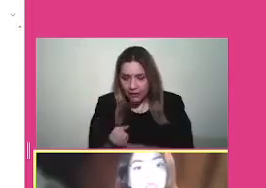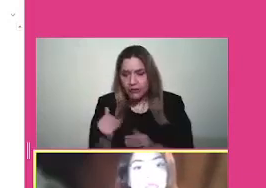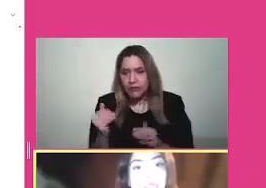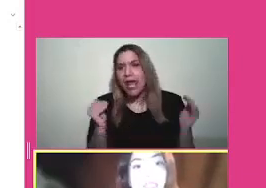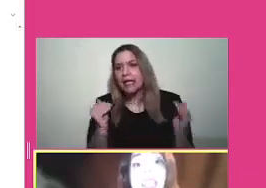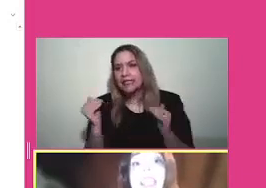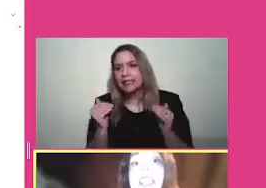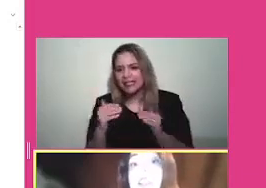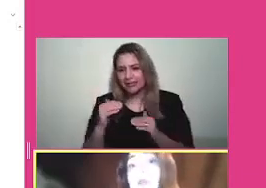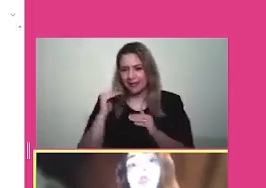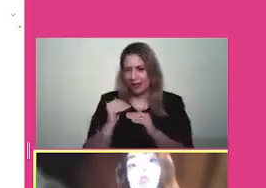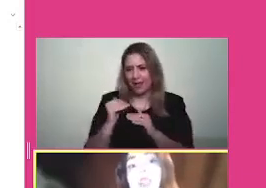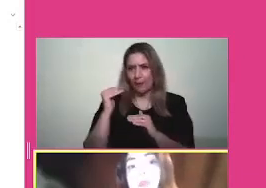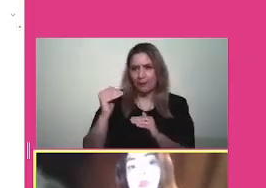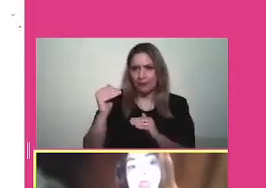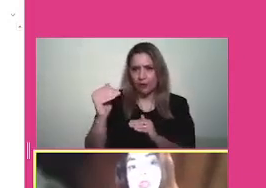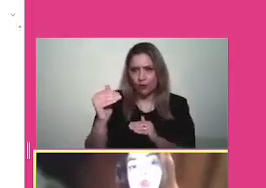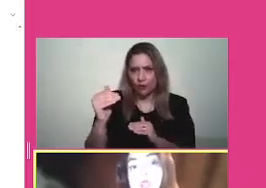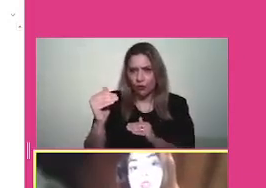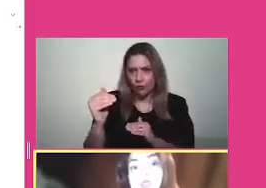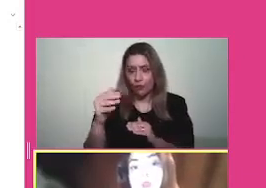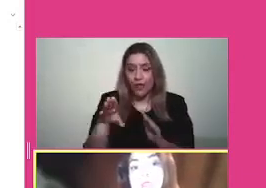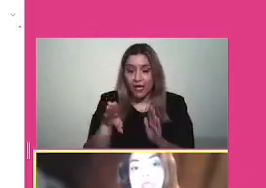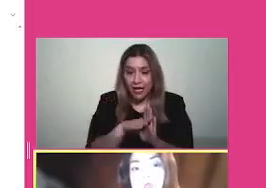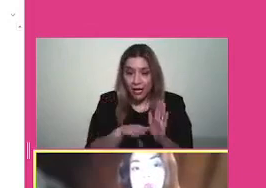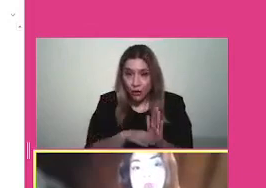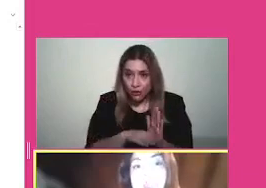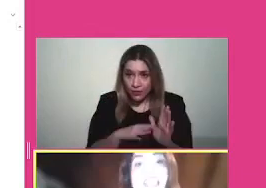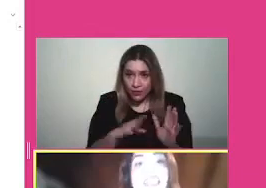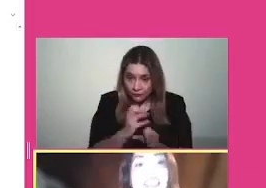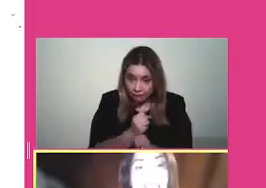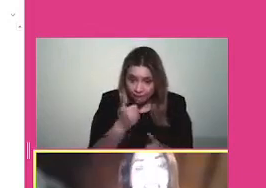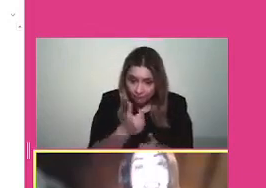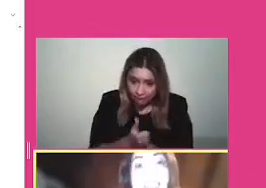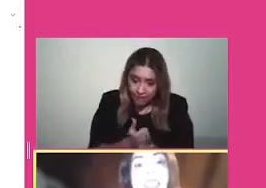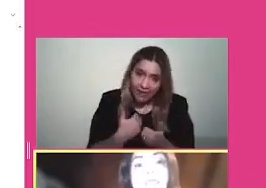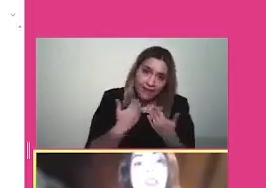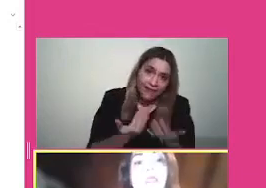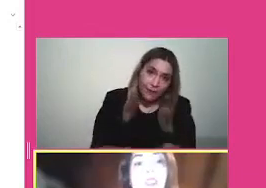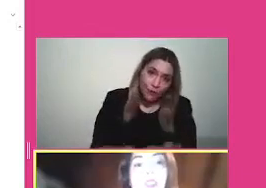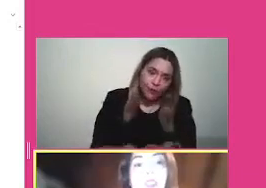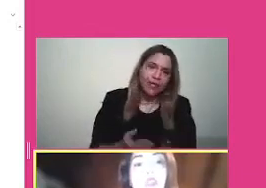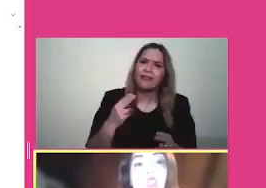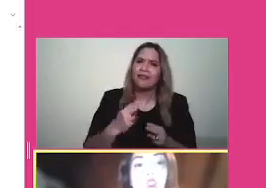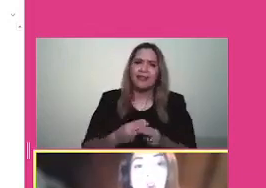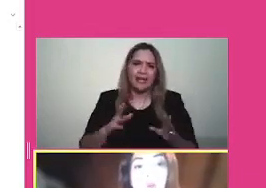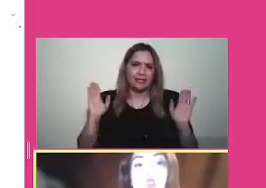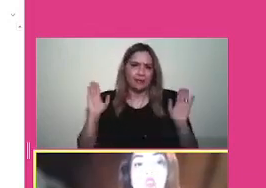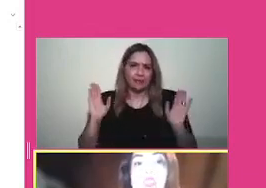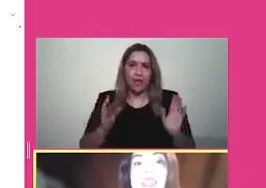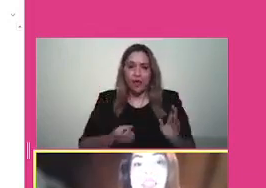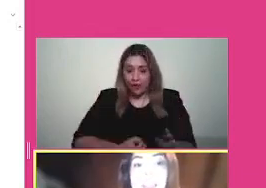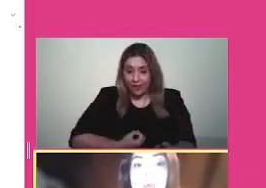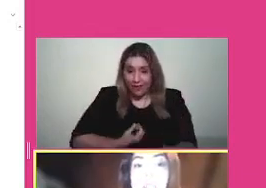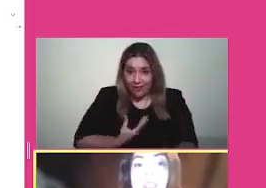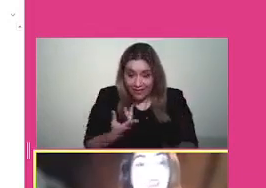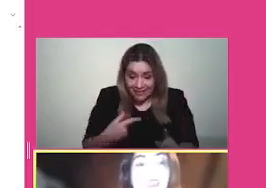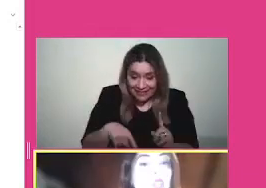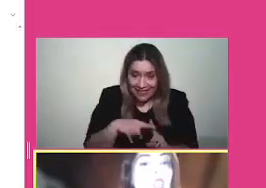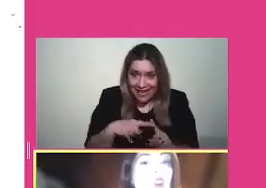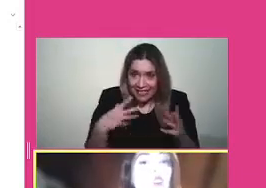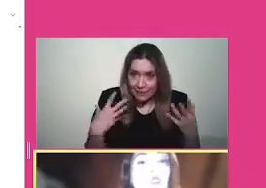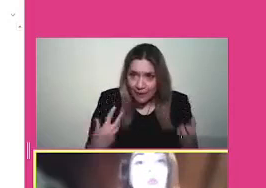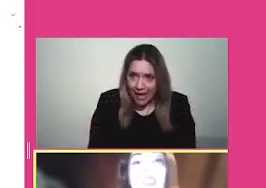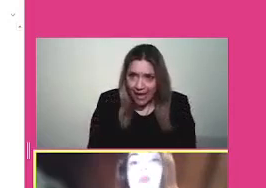που βρίσκεται, να μην μπορεί να ανταποκριθεί στους κανόνες του παιχνιδιού. Τα θετικά συναισθήματα που θα νιώσει όμως, λόγω της αλληλεπίδρασης